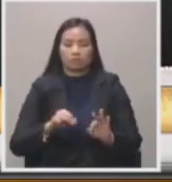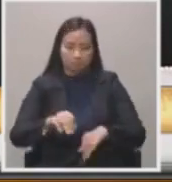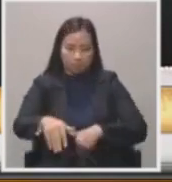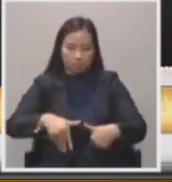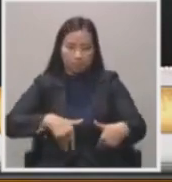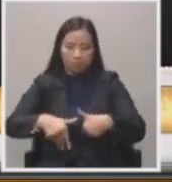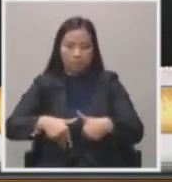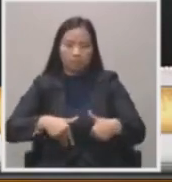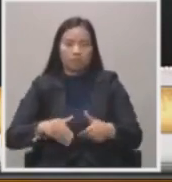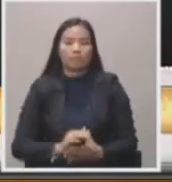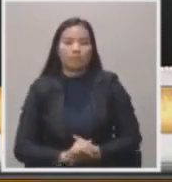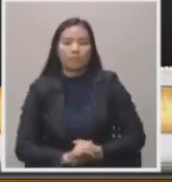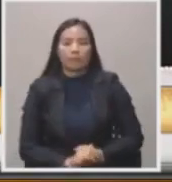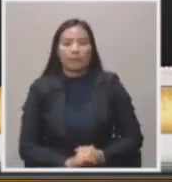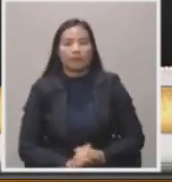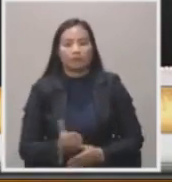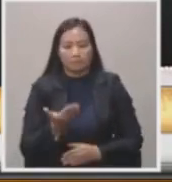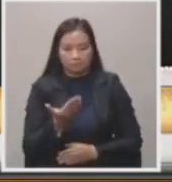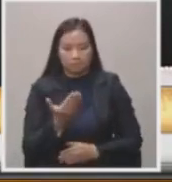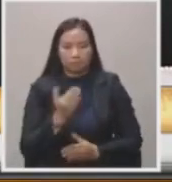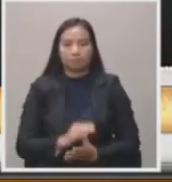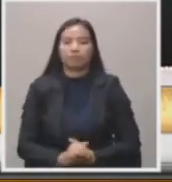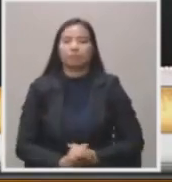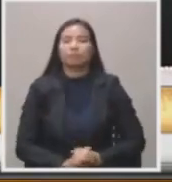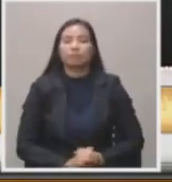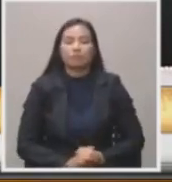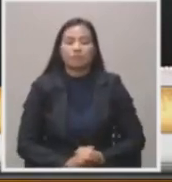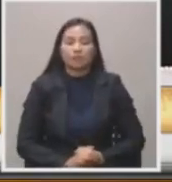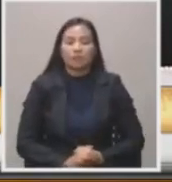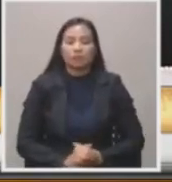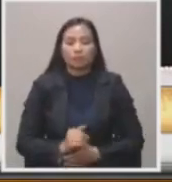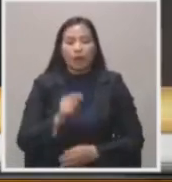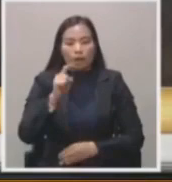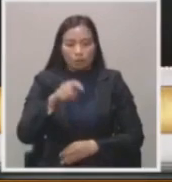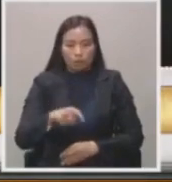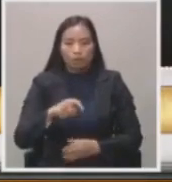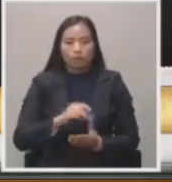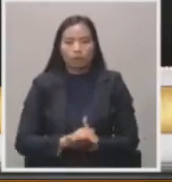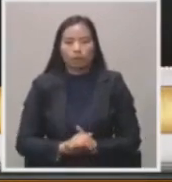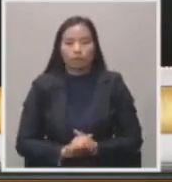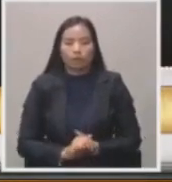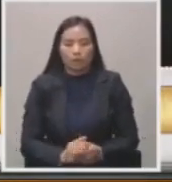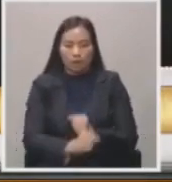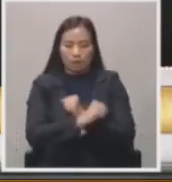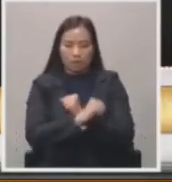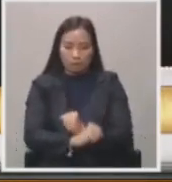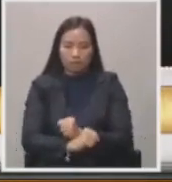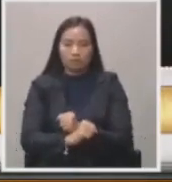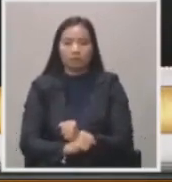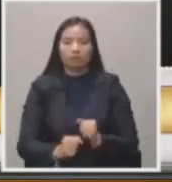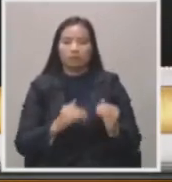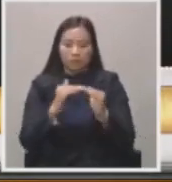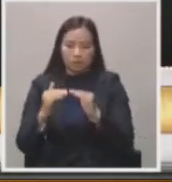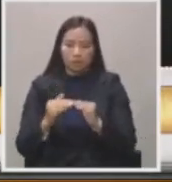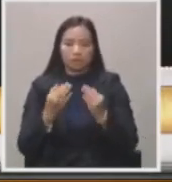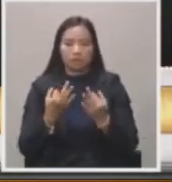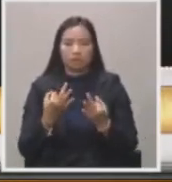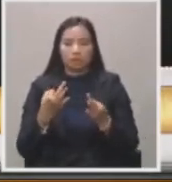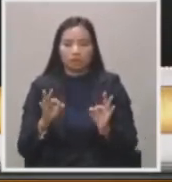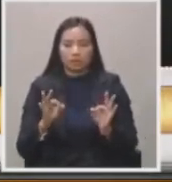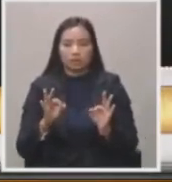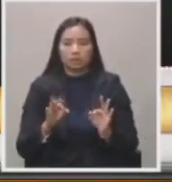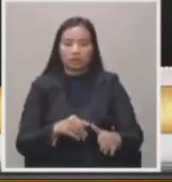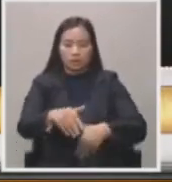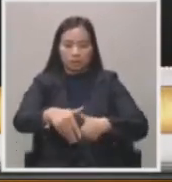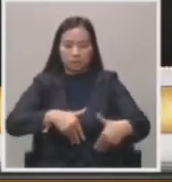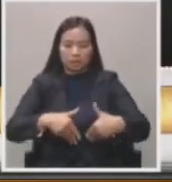นเพราะฉะนั้นตรงนี้ผมเห็นว่าเราควรที่จะรักษาสิทธิของพี่น้องประชาชนเ